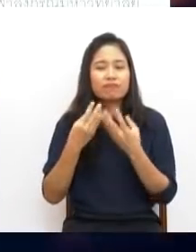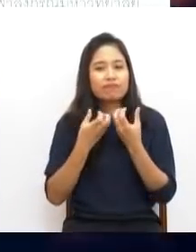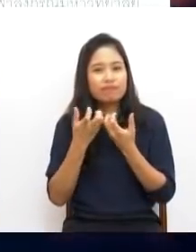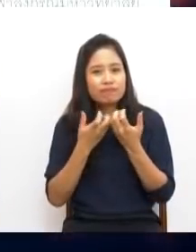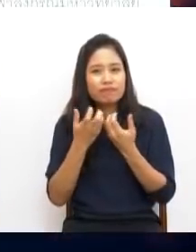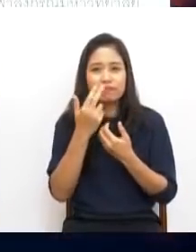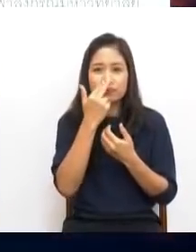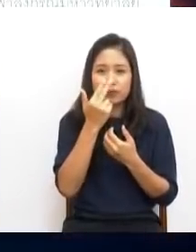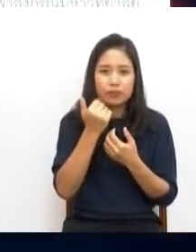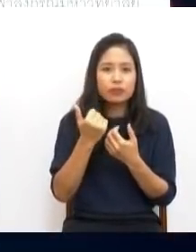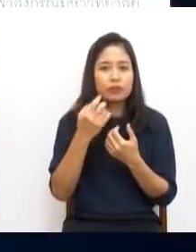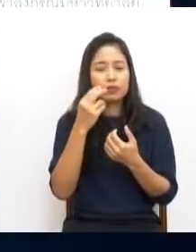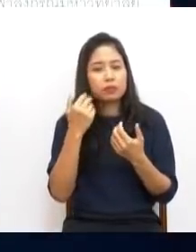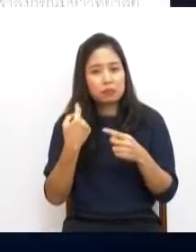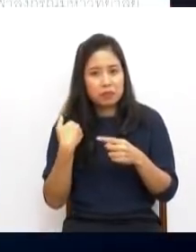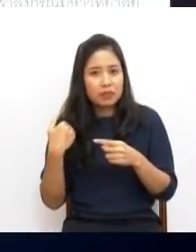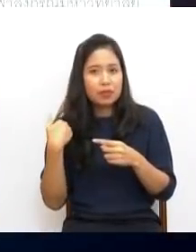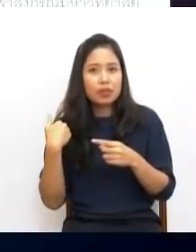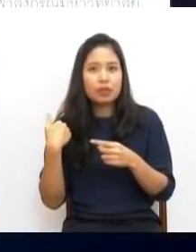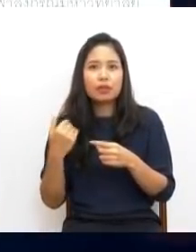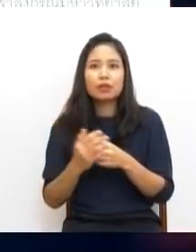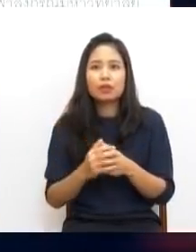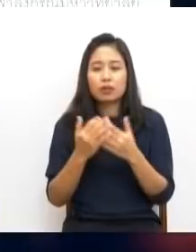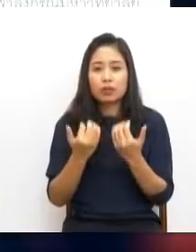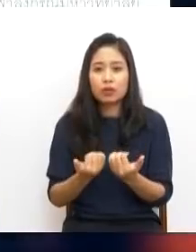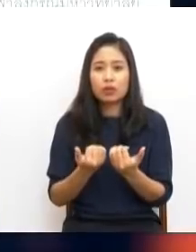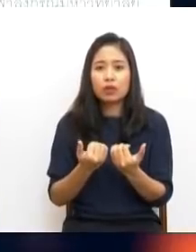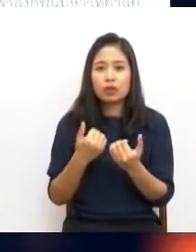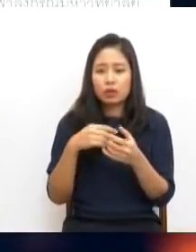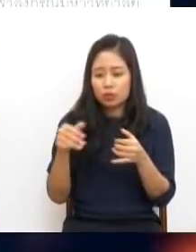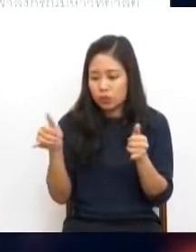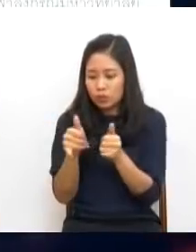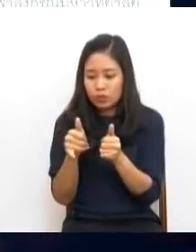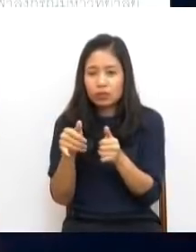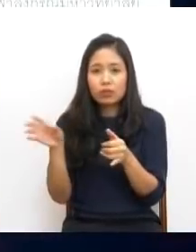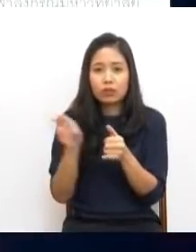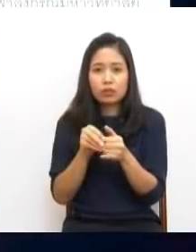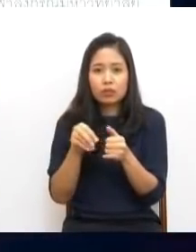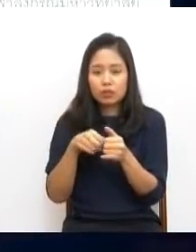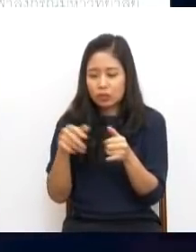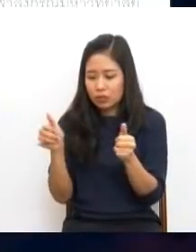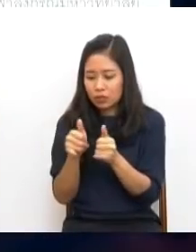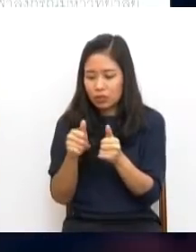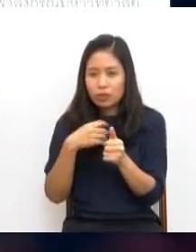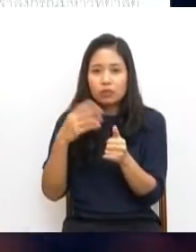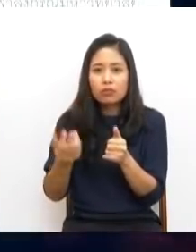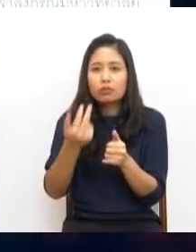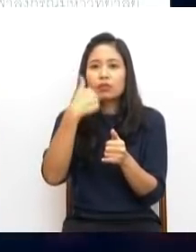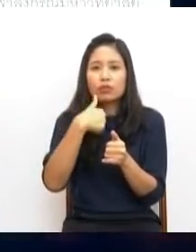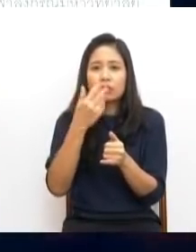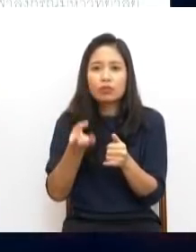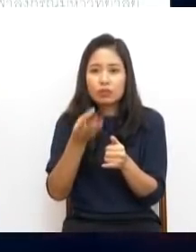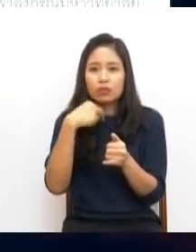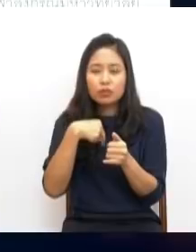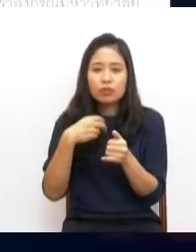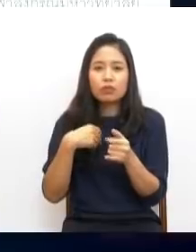น้ำลายนะคะถ้าเกิดว่าเราอยู่ใกล้ผู้ติดเชื้อนะคะแล้วก็หายใจเอาละอองน้ำมูกน้ำลายเข้าไ